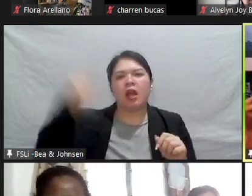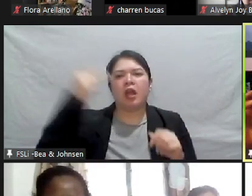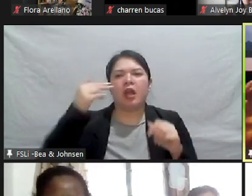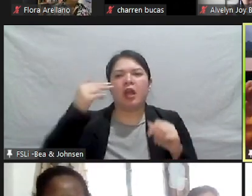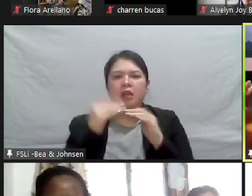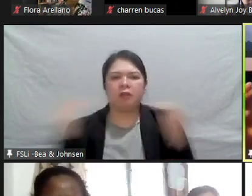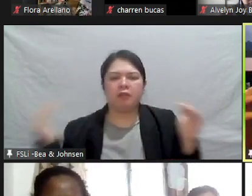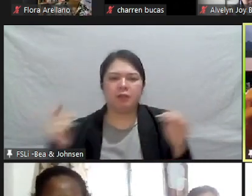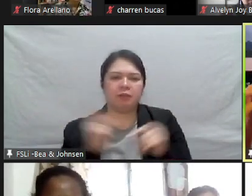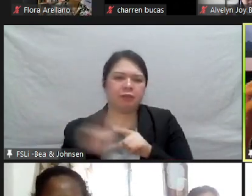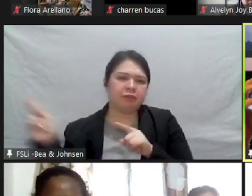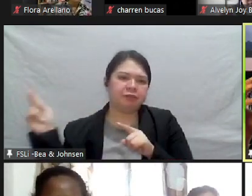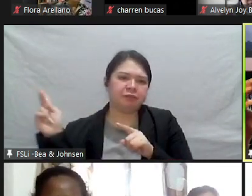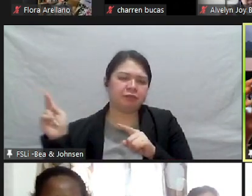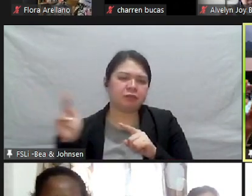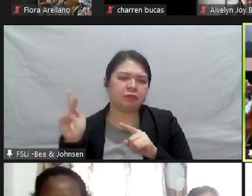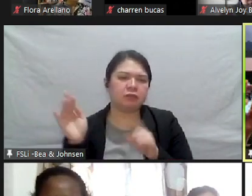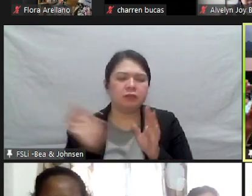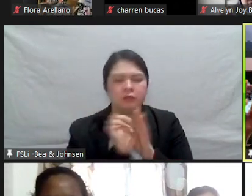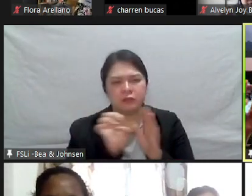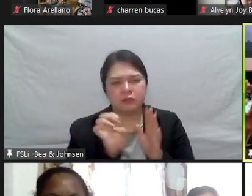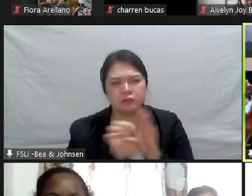kayang, kunyari,